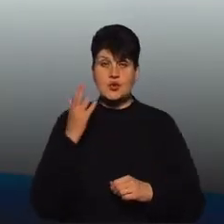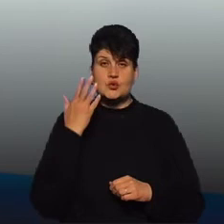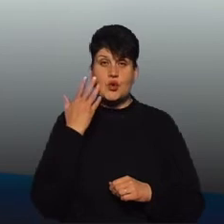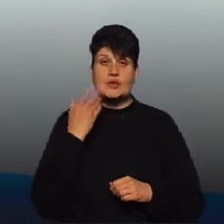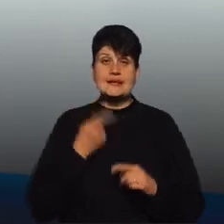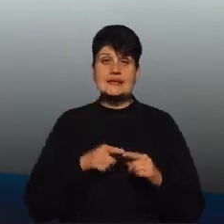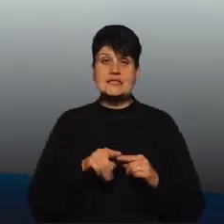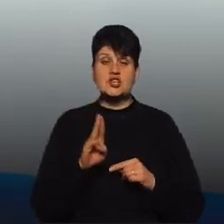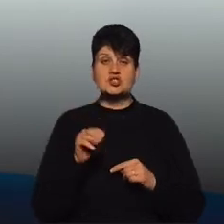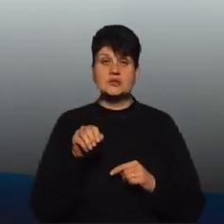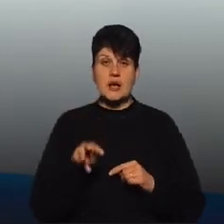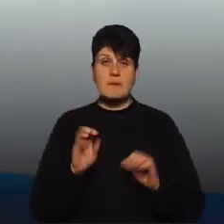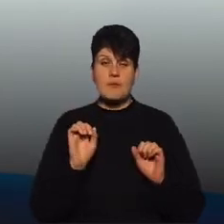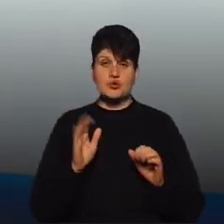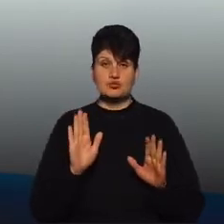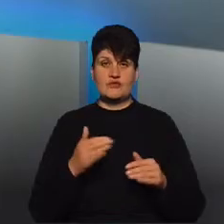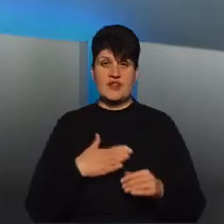до нашого регіону?